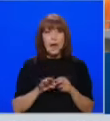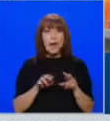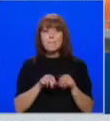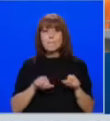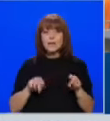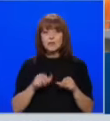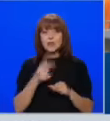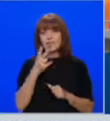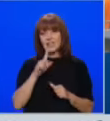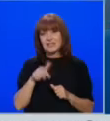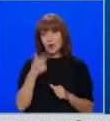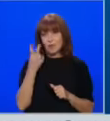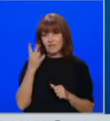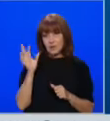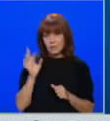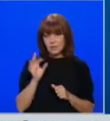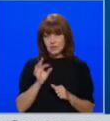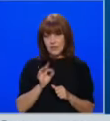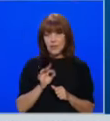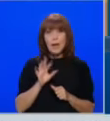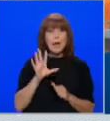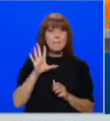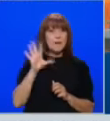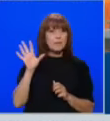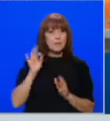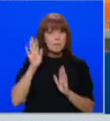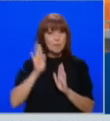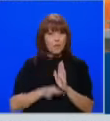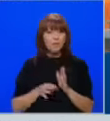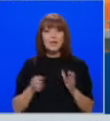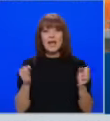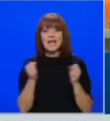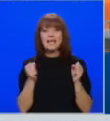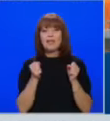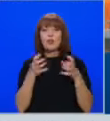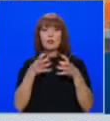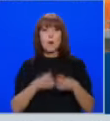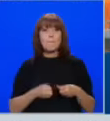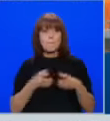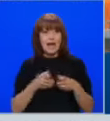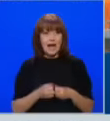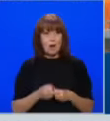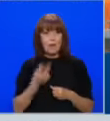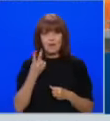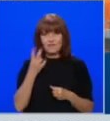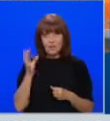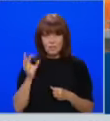500 с 2,2%. С над 5% по-евтино се продава киселото мляко с близо 2%. Прясното спад